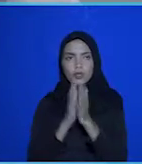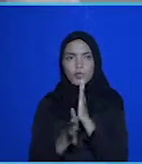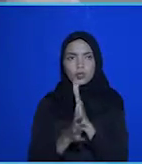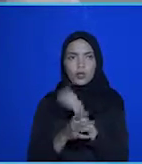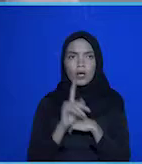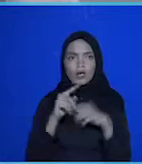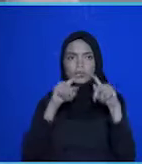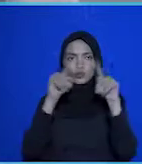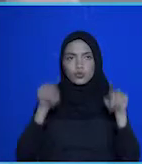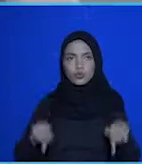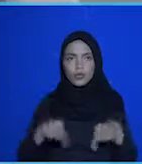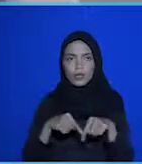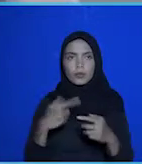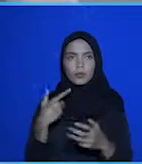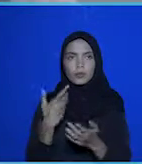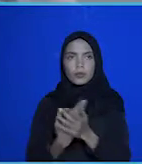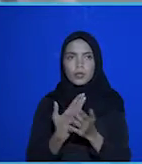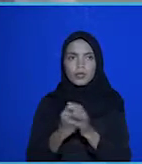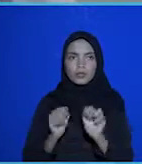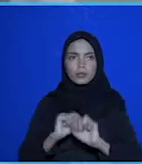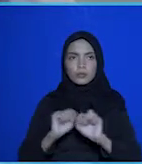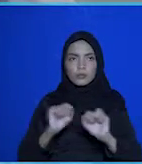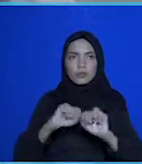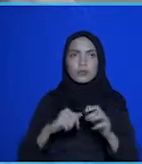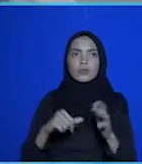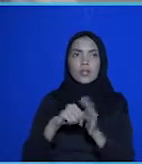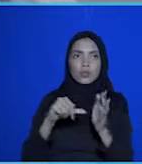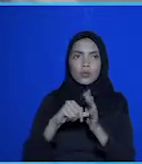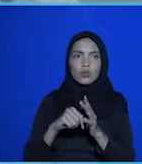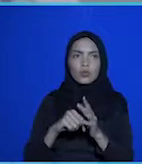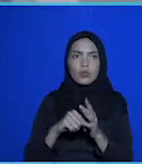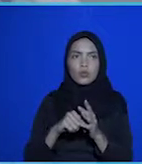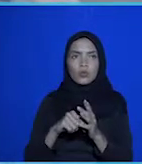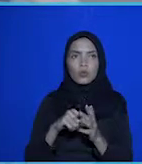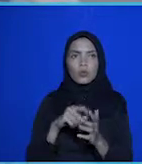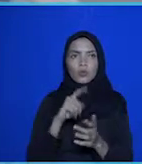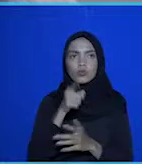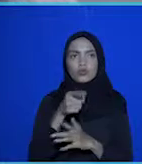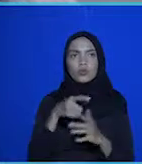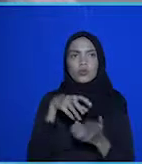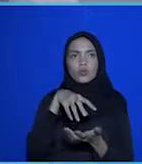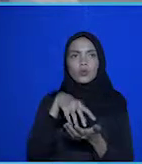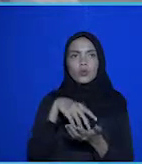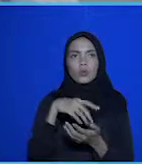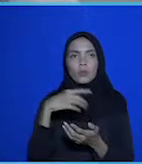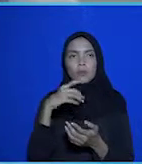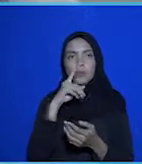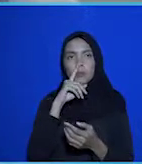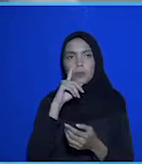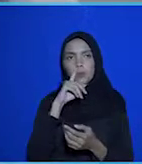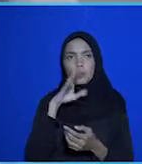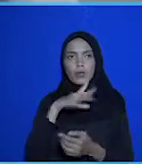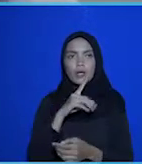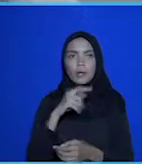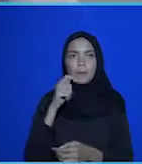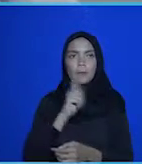kami langsung mengeluarkan surat meminta BUMN-BUMN segera turun dan kami menunjuk komandan poskonya yaitu Bank Mandiri.